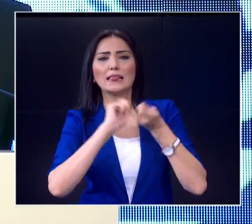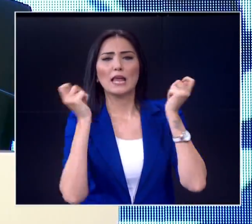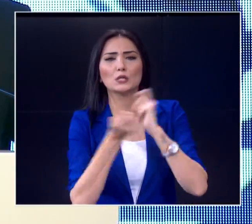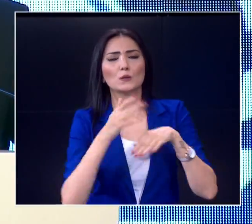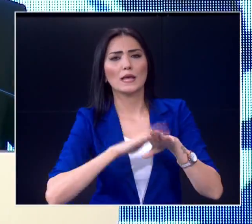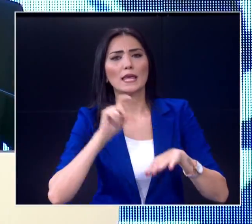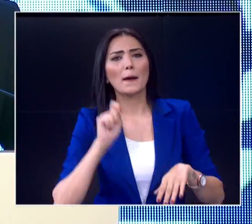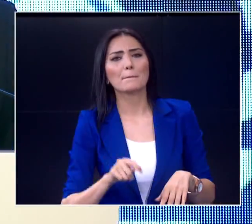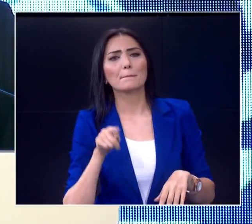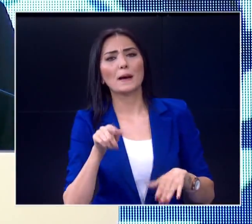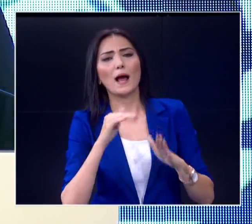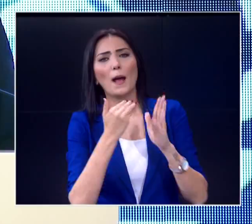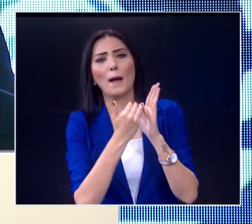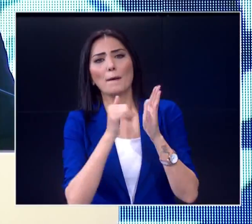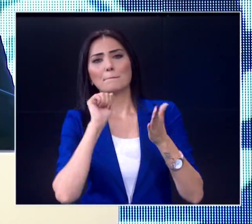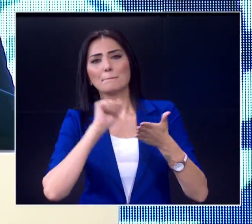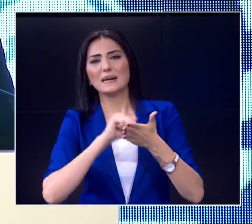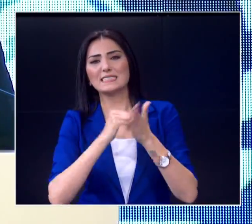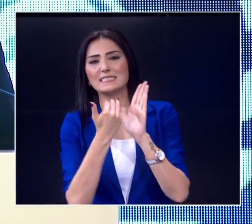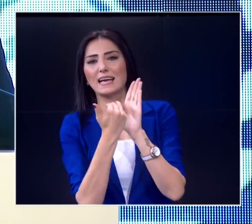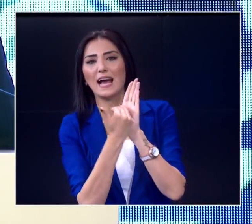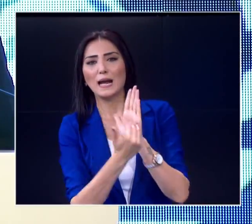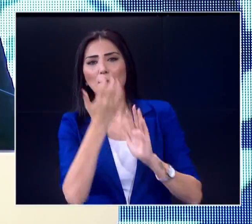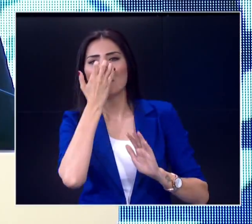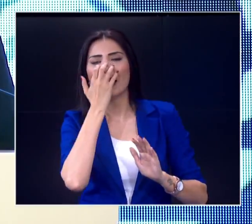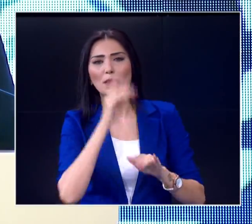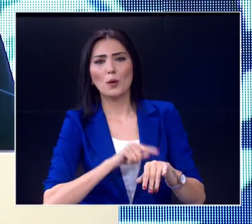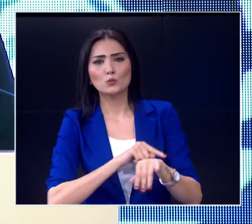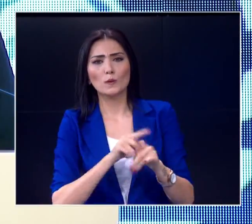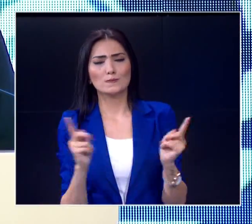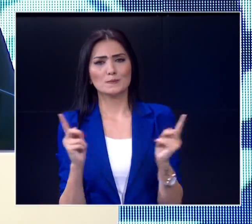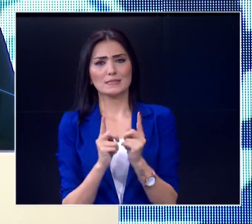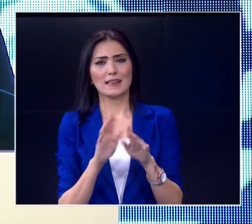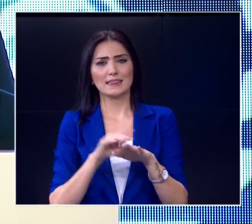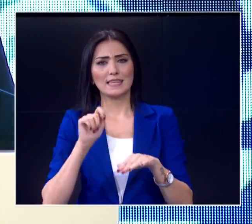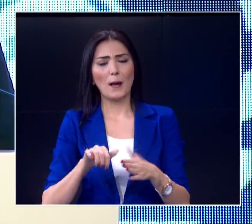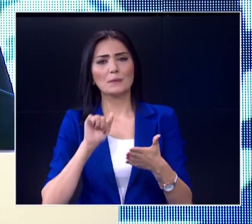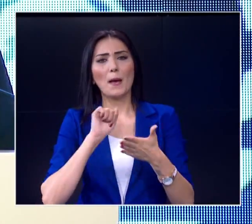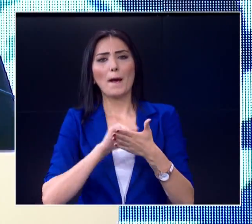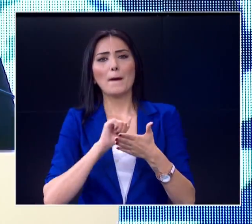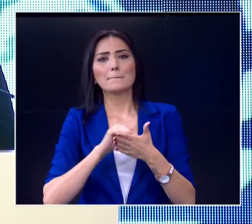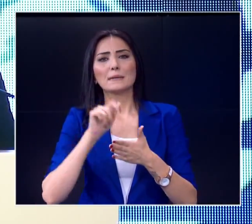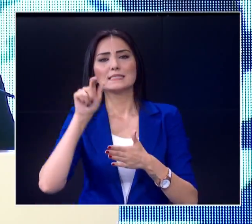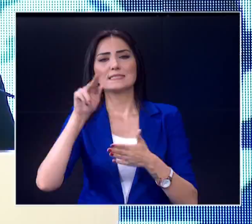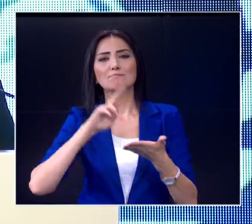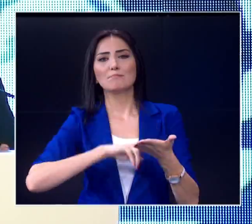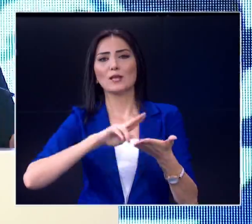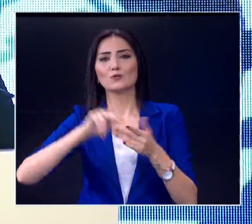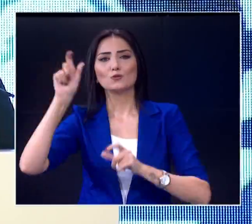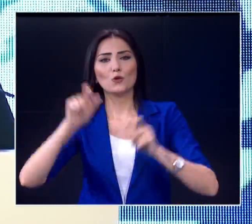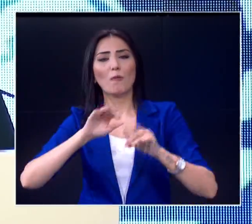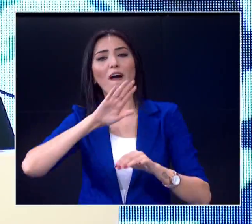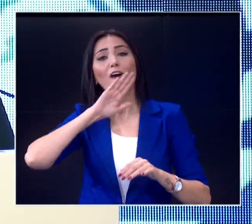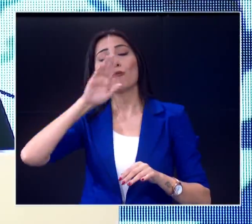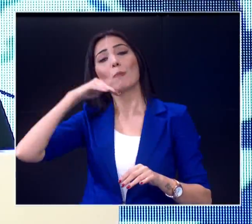yapılarak basın kartı bekleme süresini kısalttık. Basın mensuplarının yurt